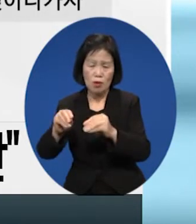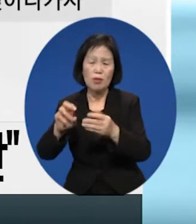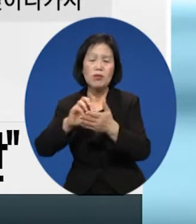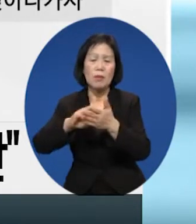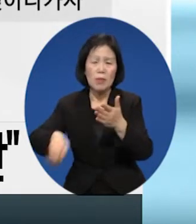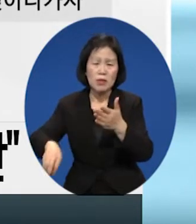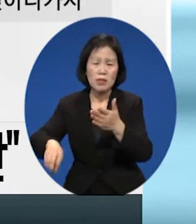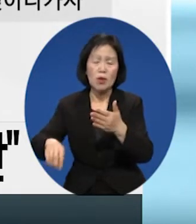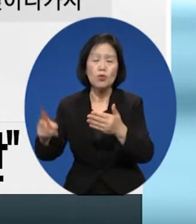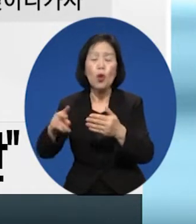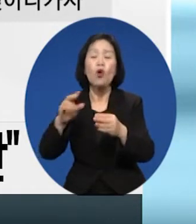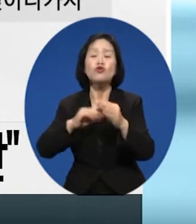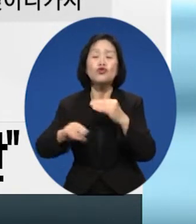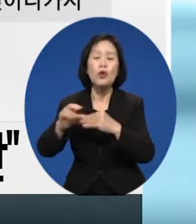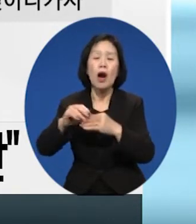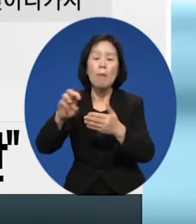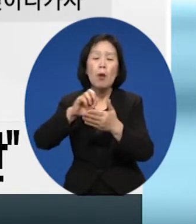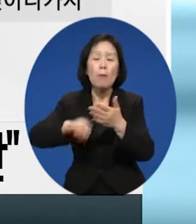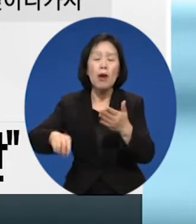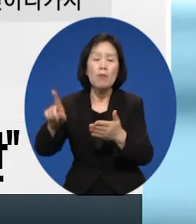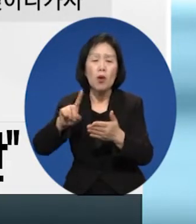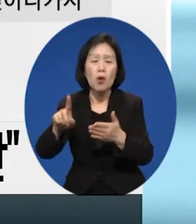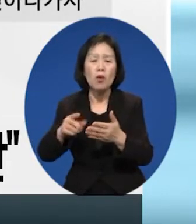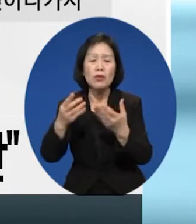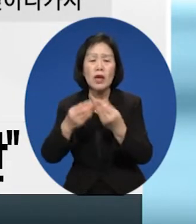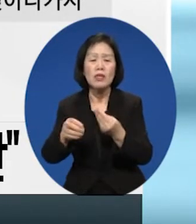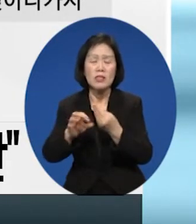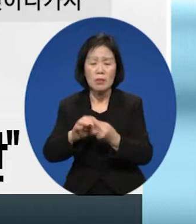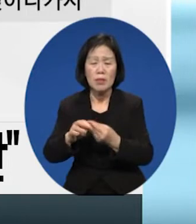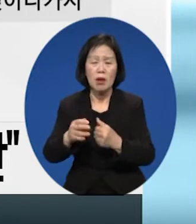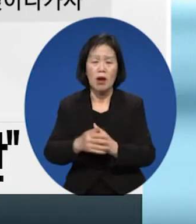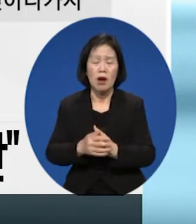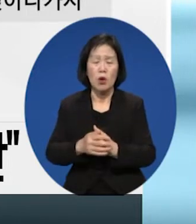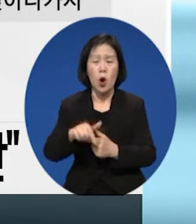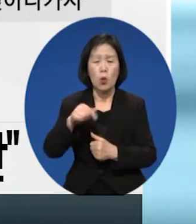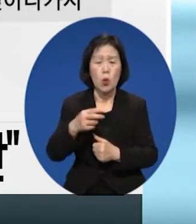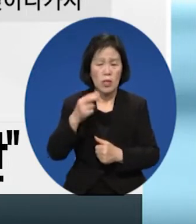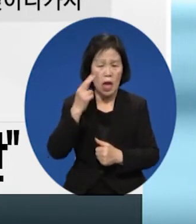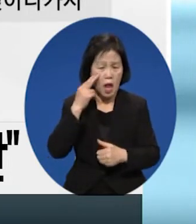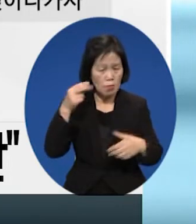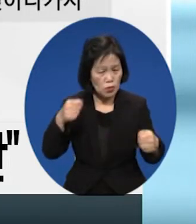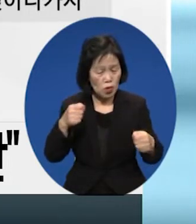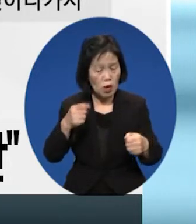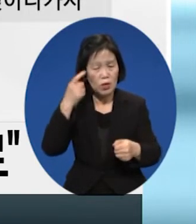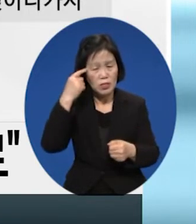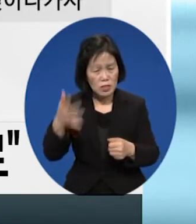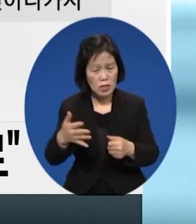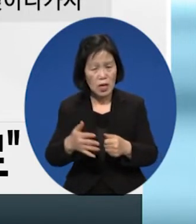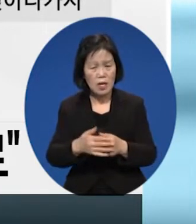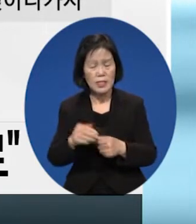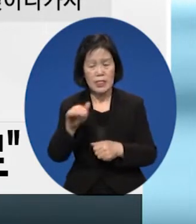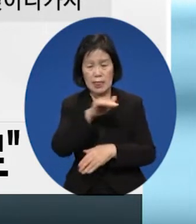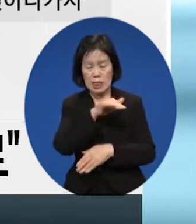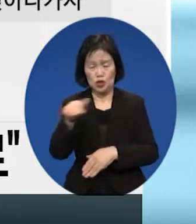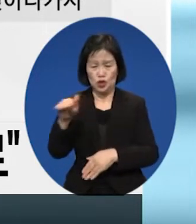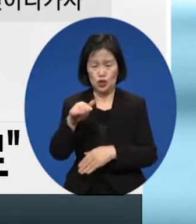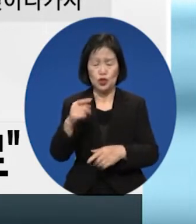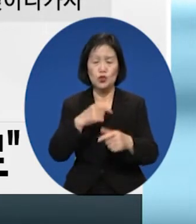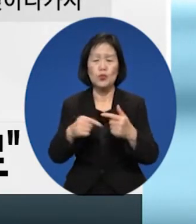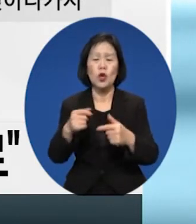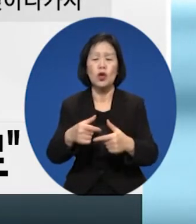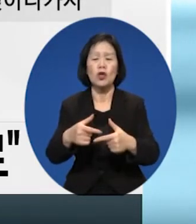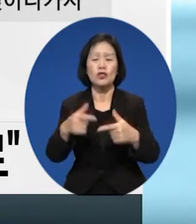또 추가적으로 어떤 부분을 더 뺄 것이냐. 예를 들면 지금 뭐 고의범에 한정할 것이냐. 아니면 뭐 그 기준을 좀 더 완화할